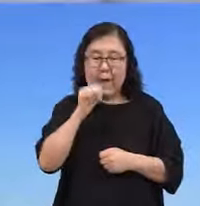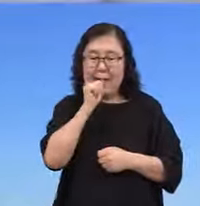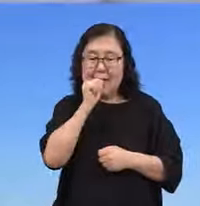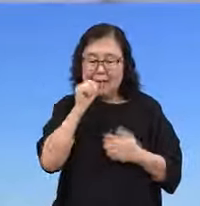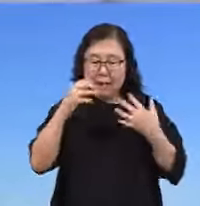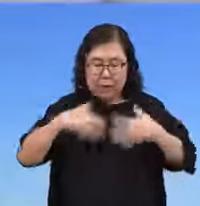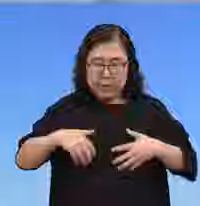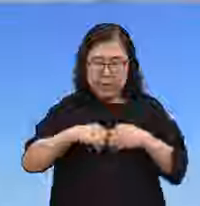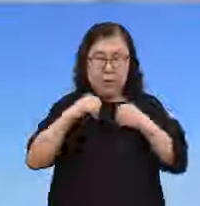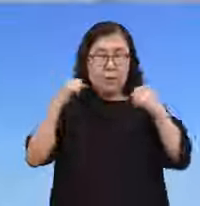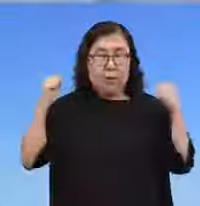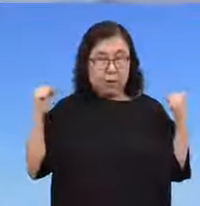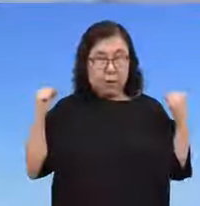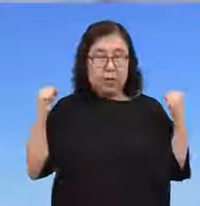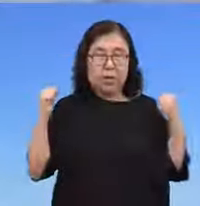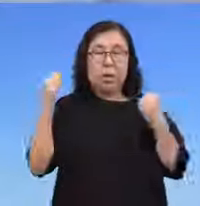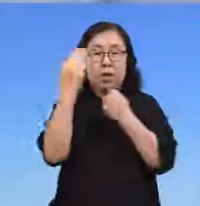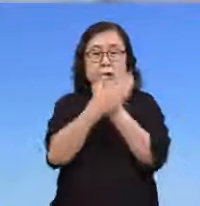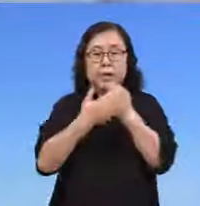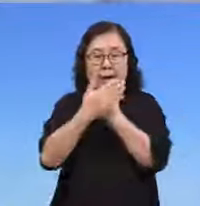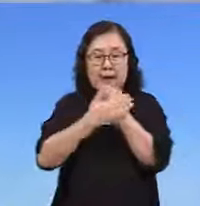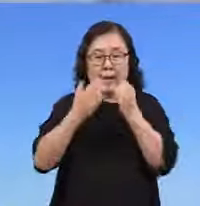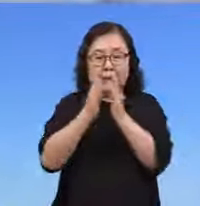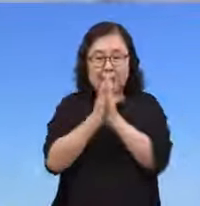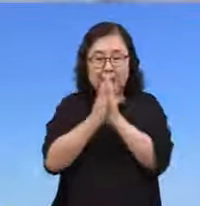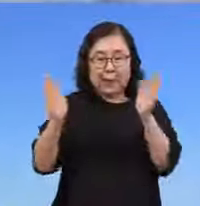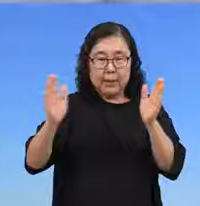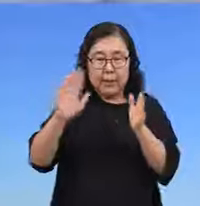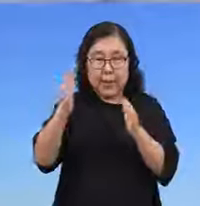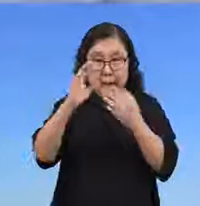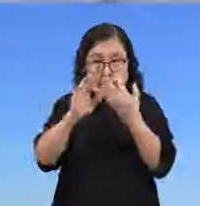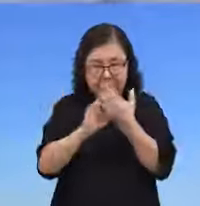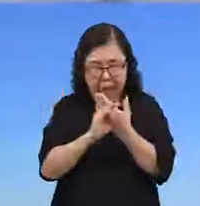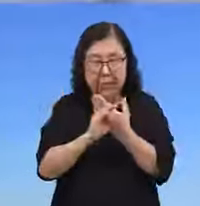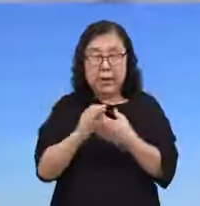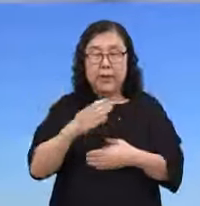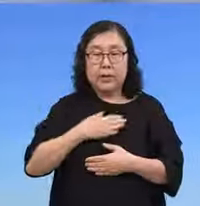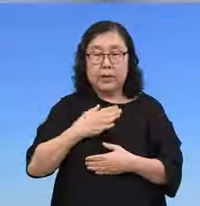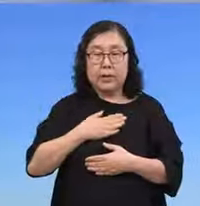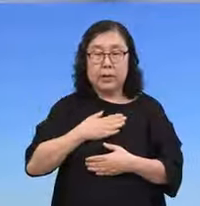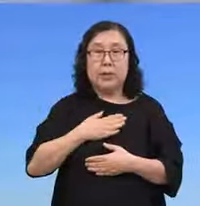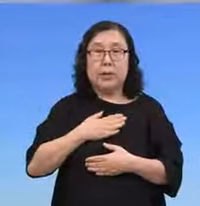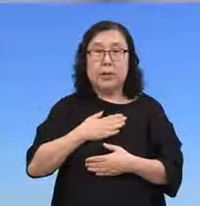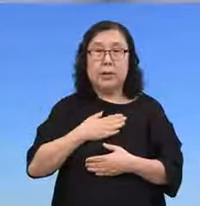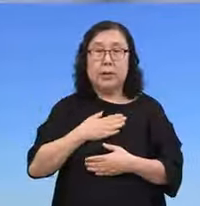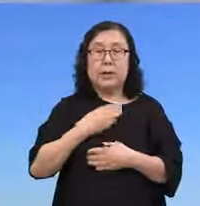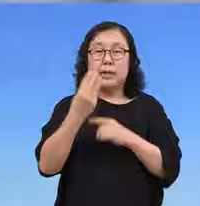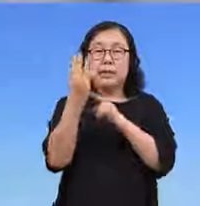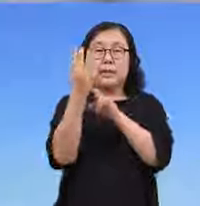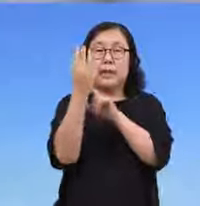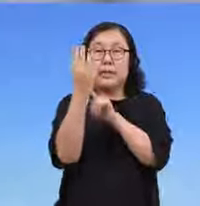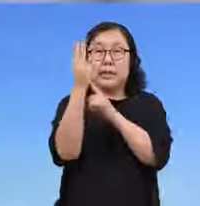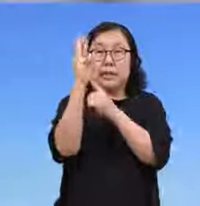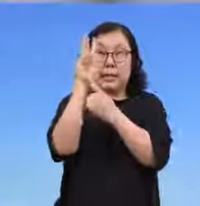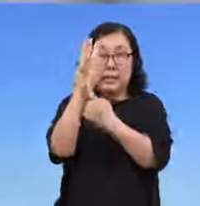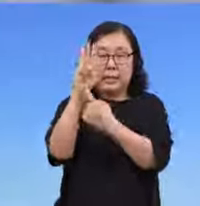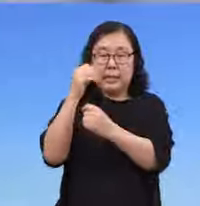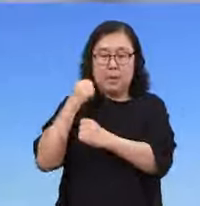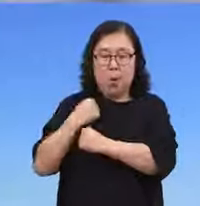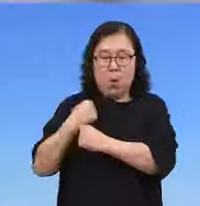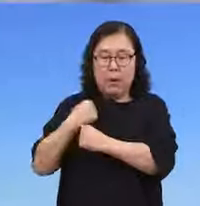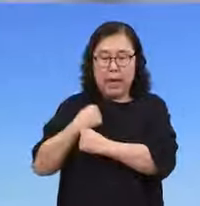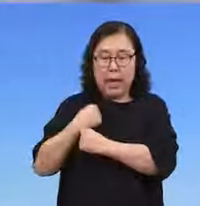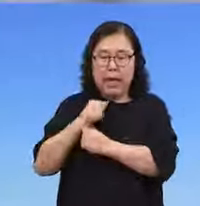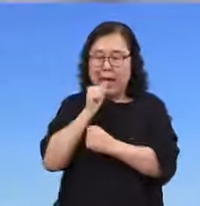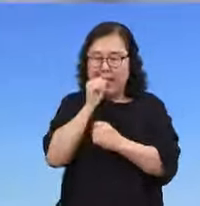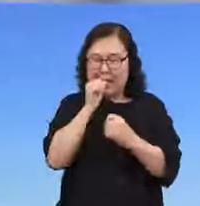시작이 된다고 한다면, 그런 면에서 저는 사사기 6장에 나오는 기드온의 갑옷, 굉장한 의미를 가지고 있다고 생각을